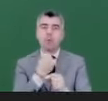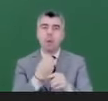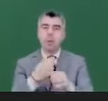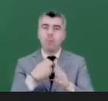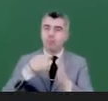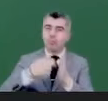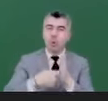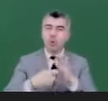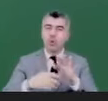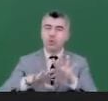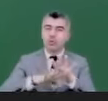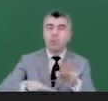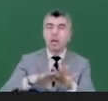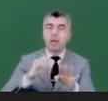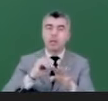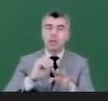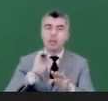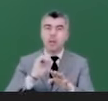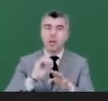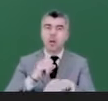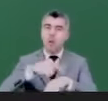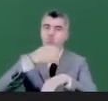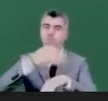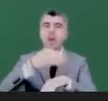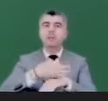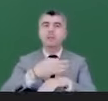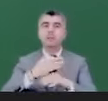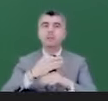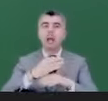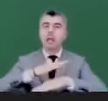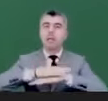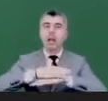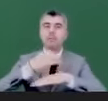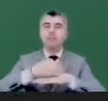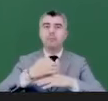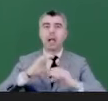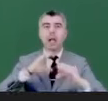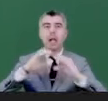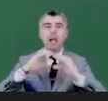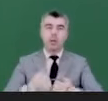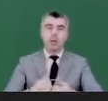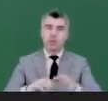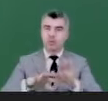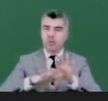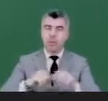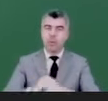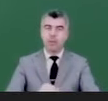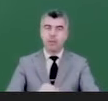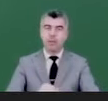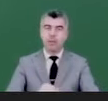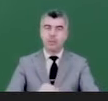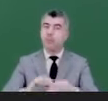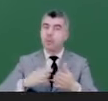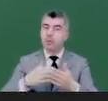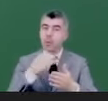الاجتماعي الذي يريده جلاله الملك هو ماسسه الحوار الاجتماعي مسه تعني ما